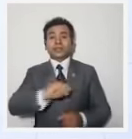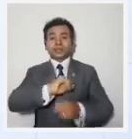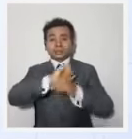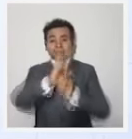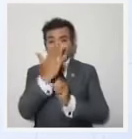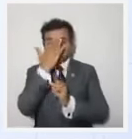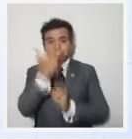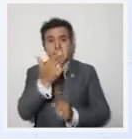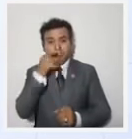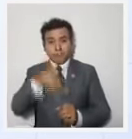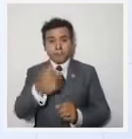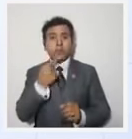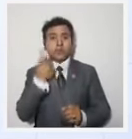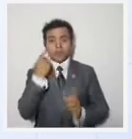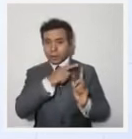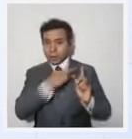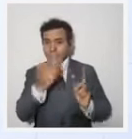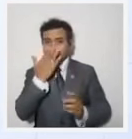১১৬৯১৯টি।